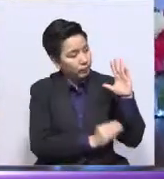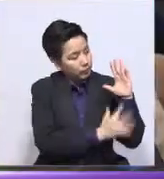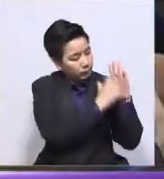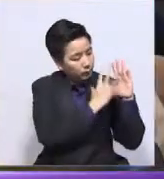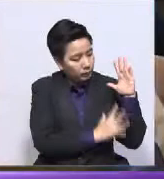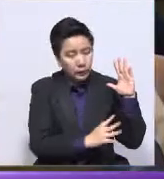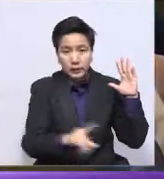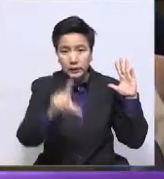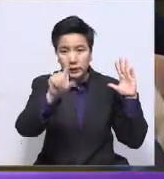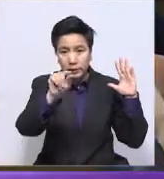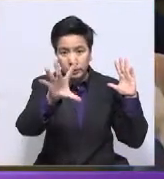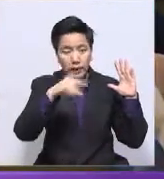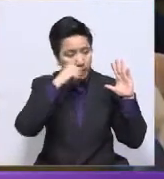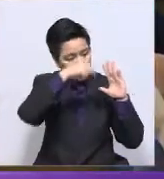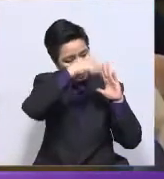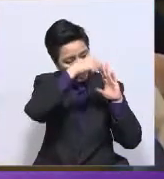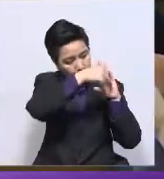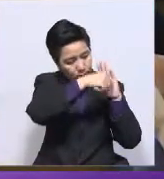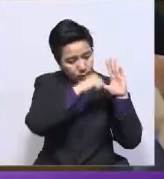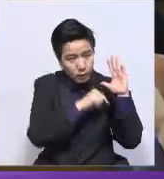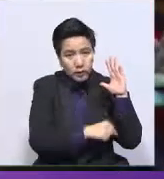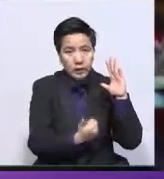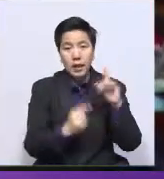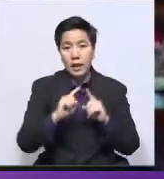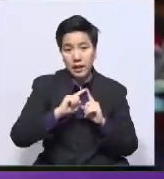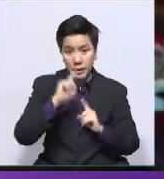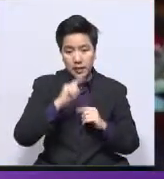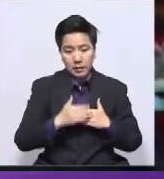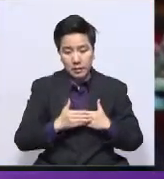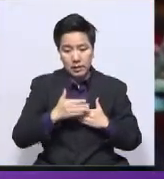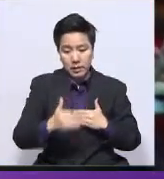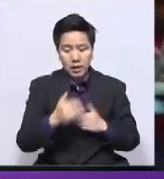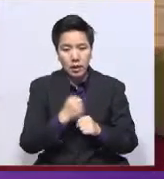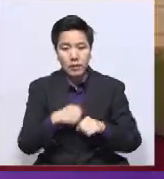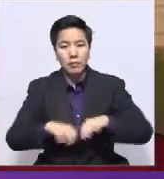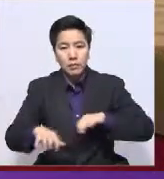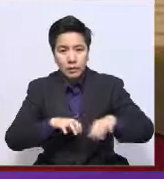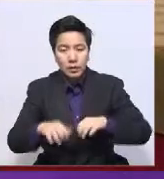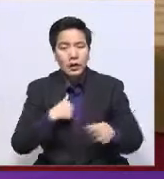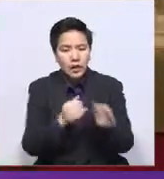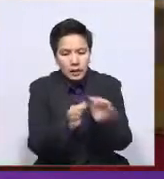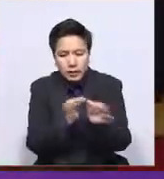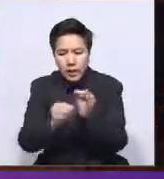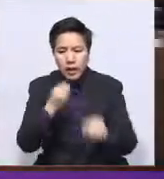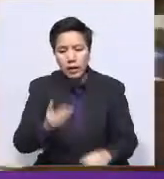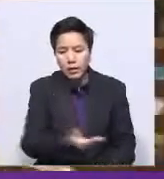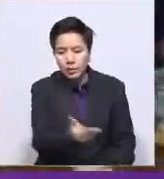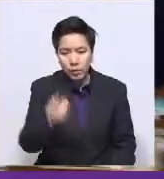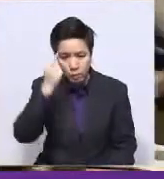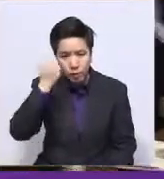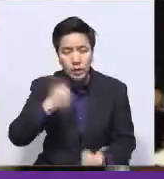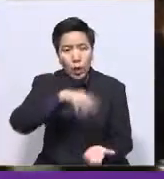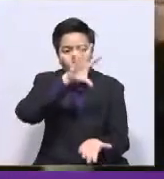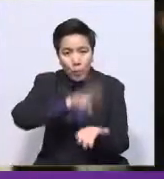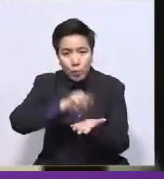น25ลุ่มน้ำเป็นโครงการระยะที่1นะครับเพื่อชี้แจงทำความเข้าใจการดำเนินโครงการซึ่งเป็นการเก็บฐาน